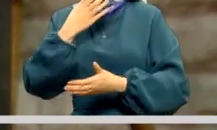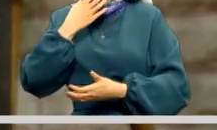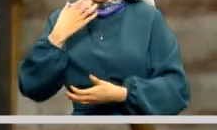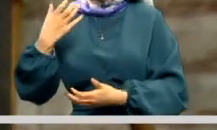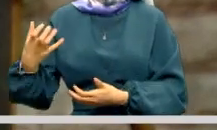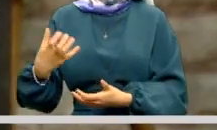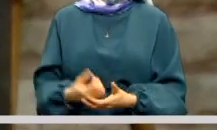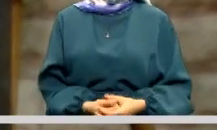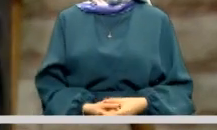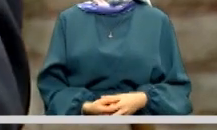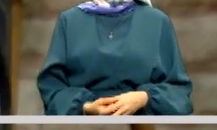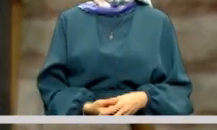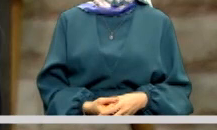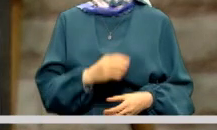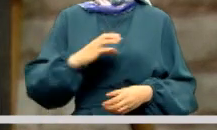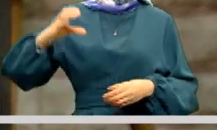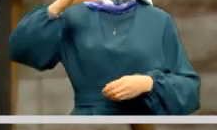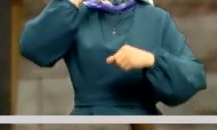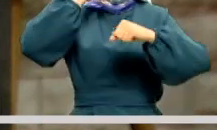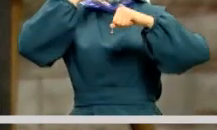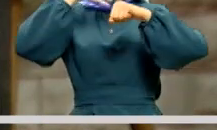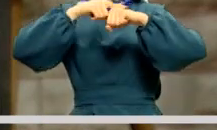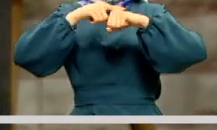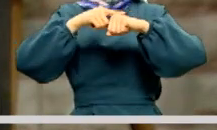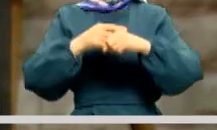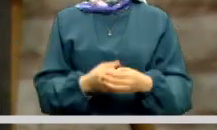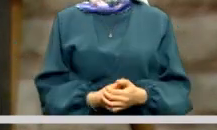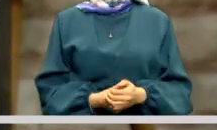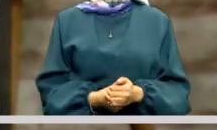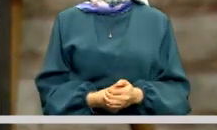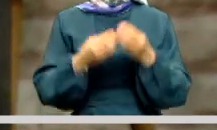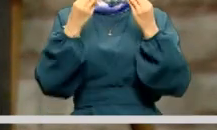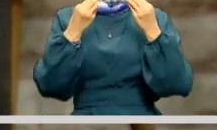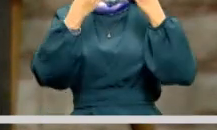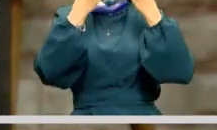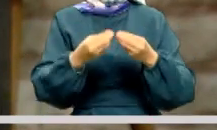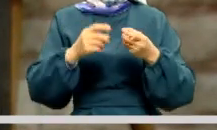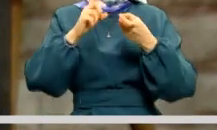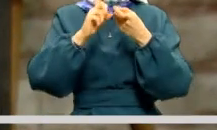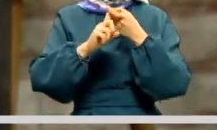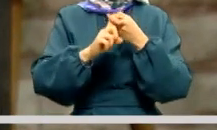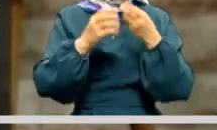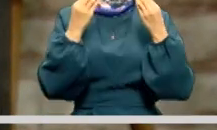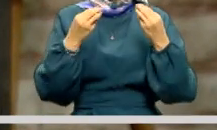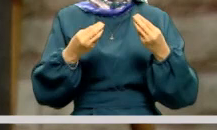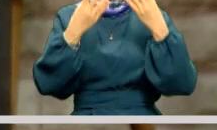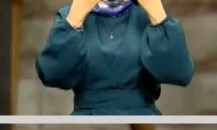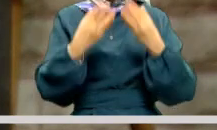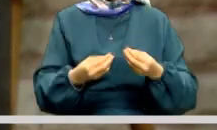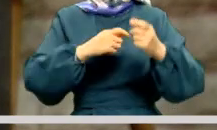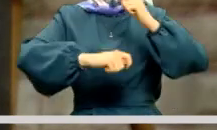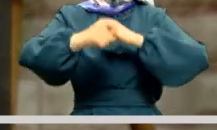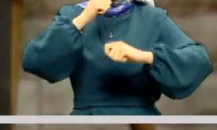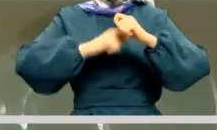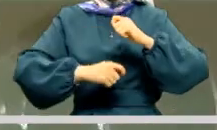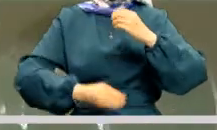Hani İslam inancında emri bil maruf ve ne güzel eylemler ortaya